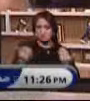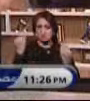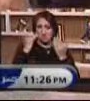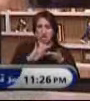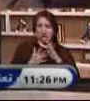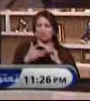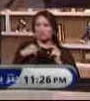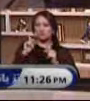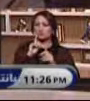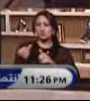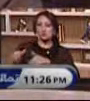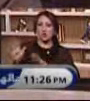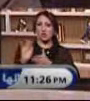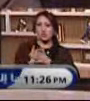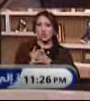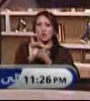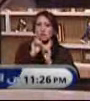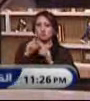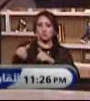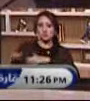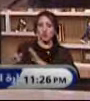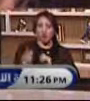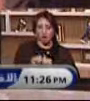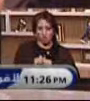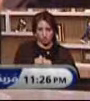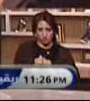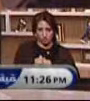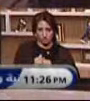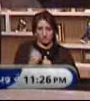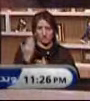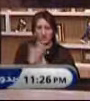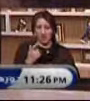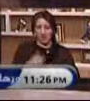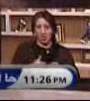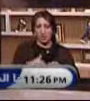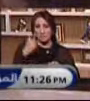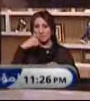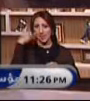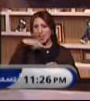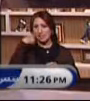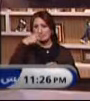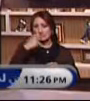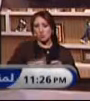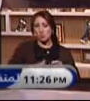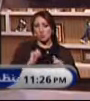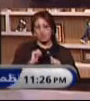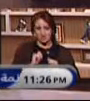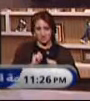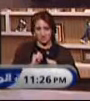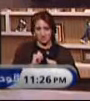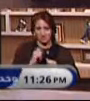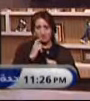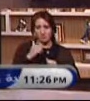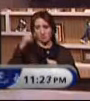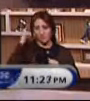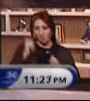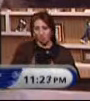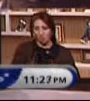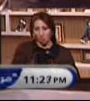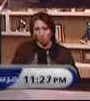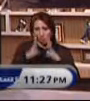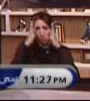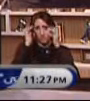فتباهى وحول مال كيسه فتمرد. يا أخي لا تمد بوجهك عني، ما أنا فحمة